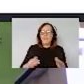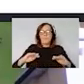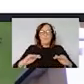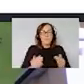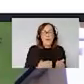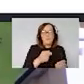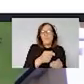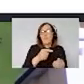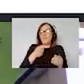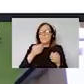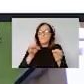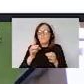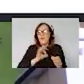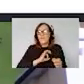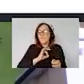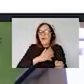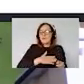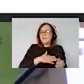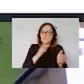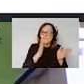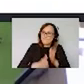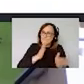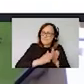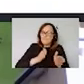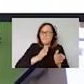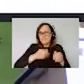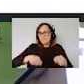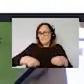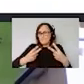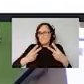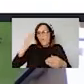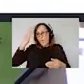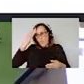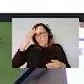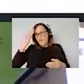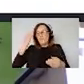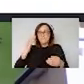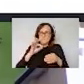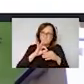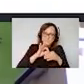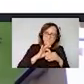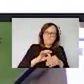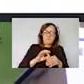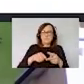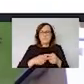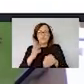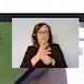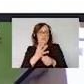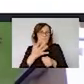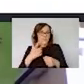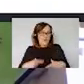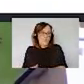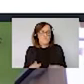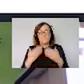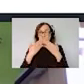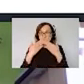skali opracowuję już swój webinar, spotkanie, znam narzędzia, umiem się nimi posługiwać, 45 osób. Bardzo